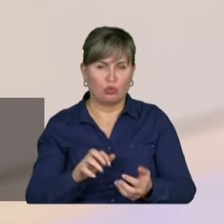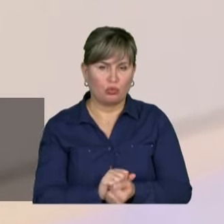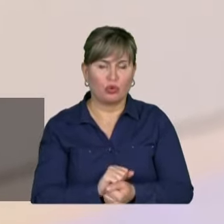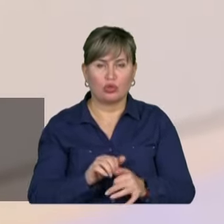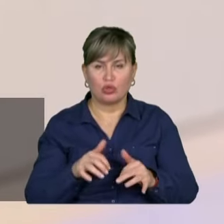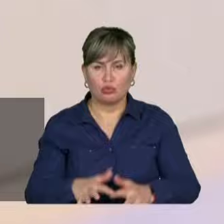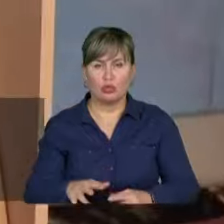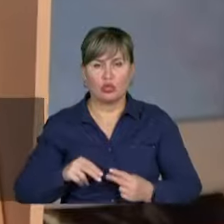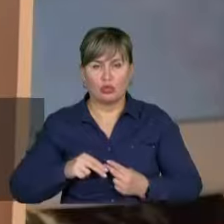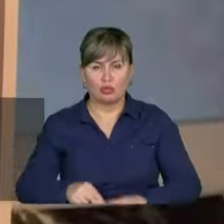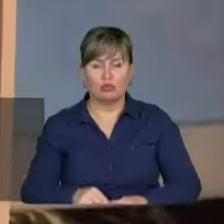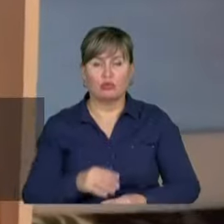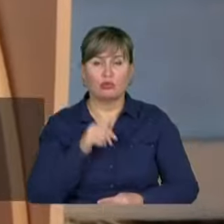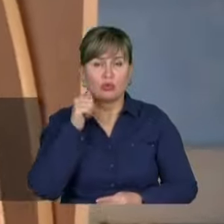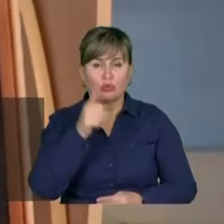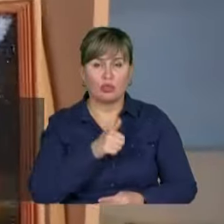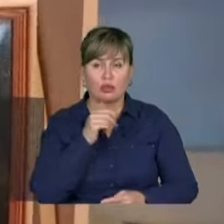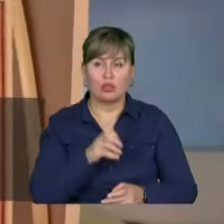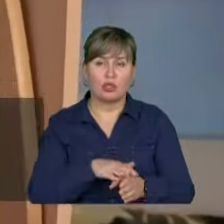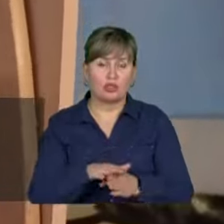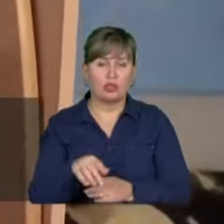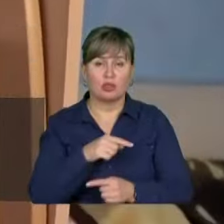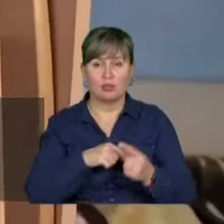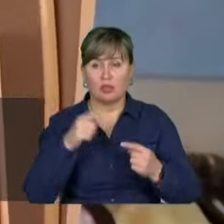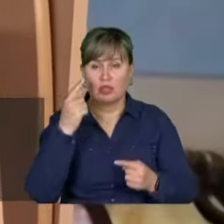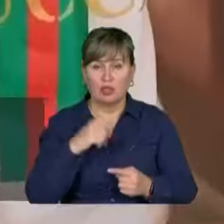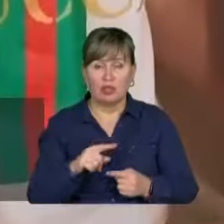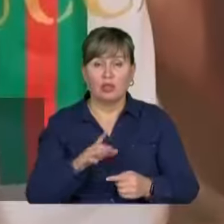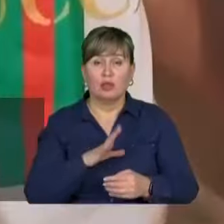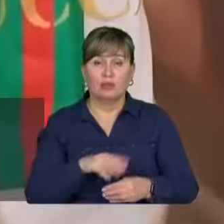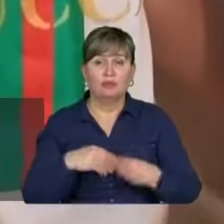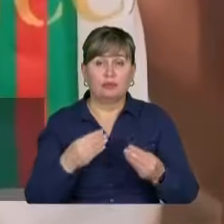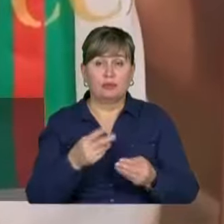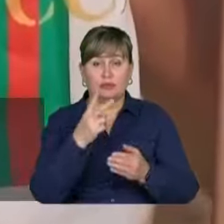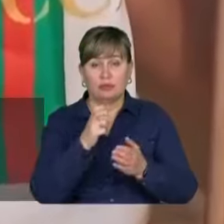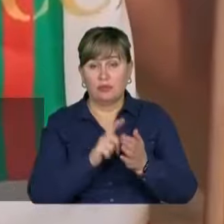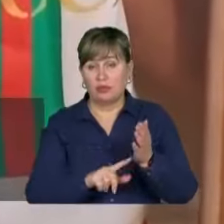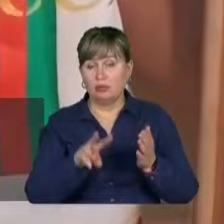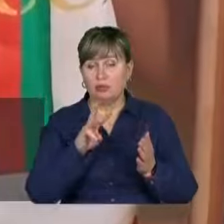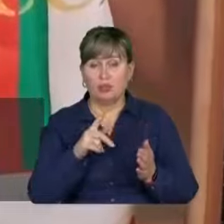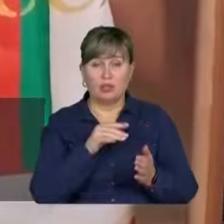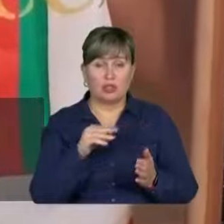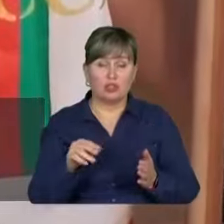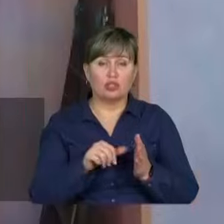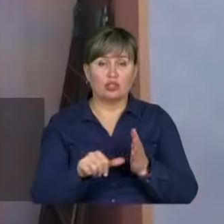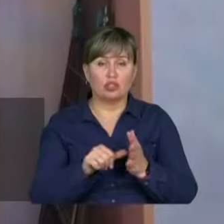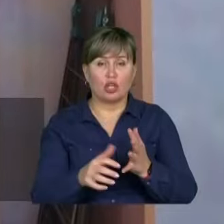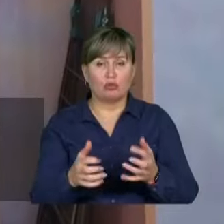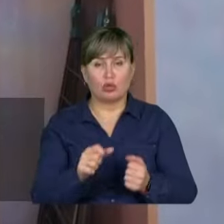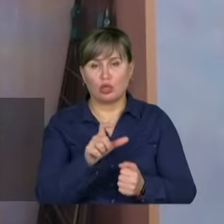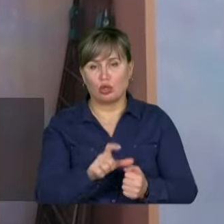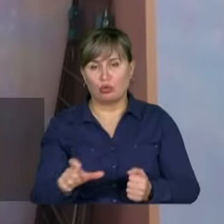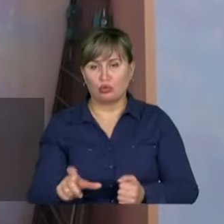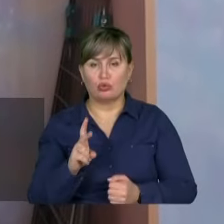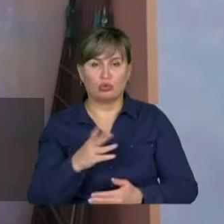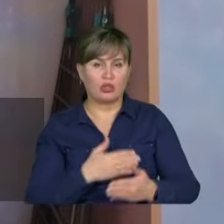неустанно трудиться. Отмечу, в прошлом году на реализацию бизнес-идей в области было выдано 273 гранта. 60 из них получили люди с